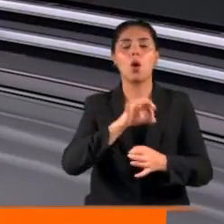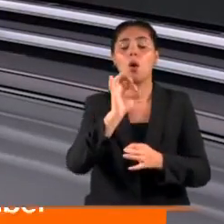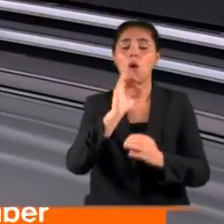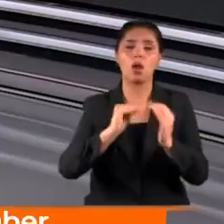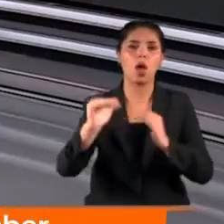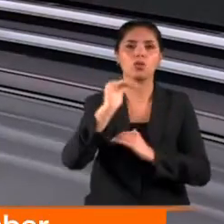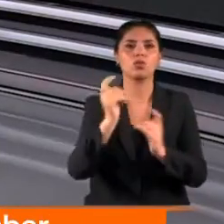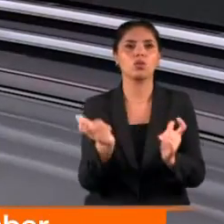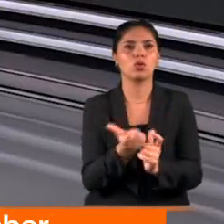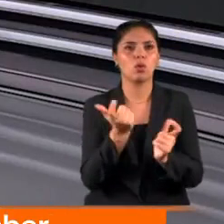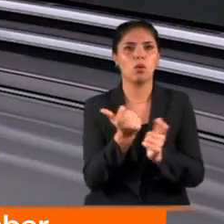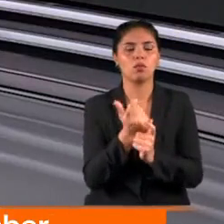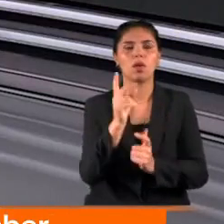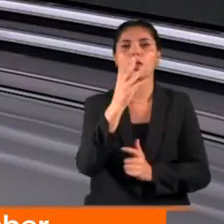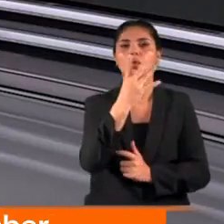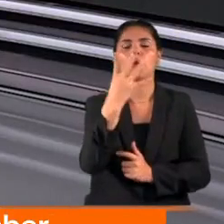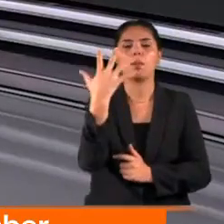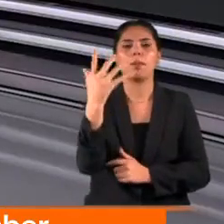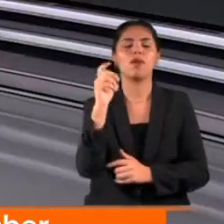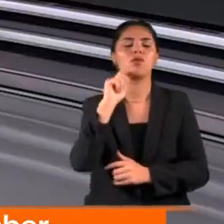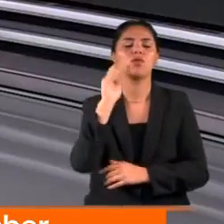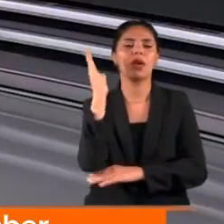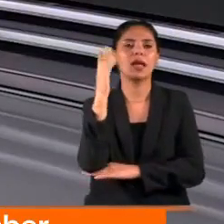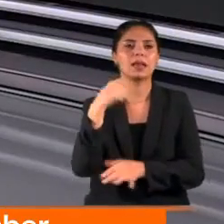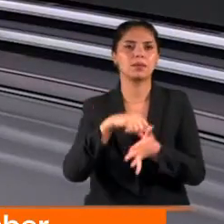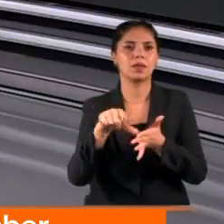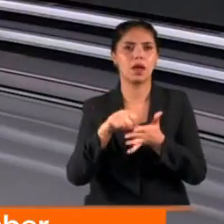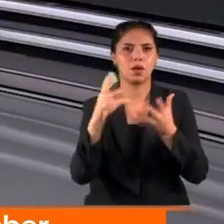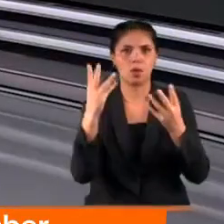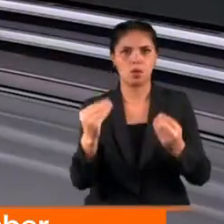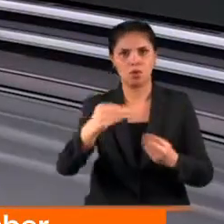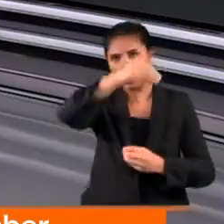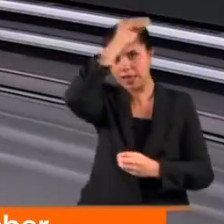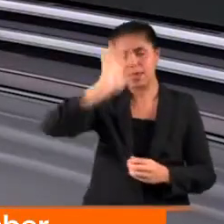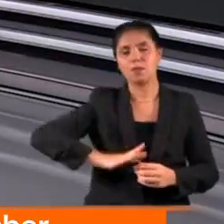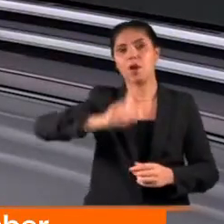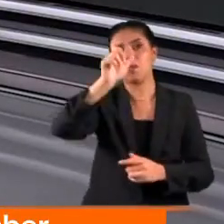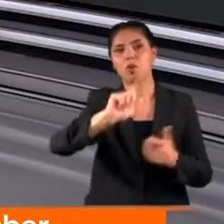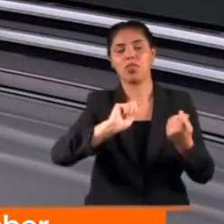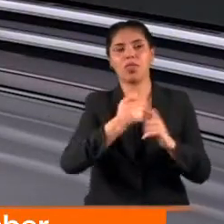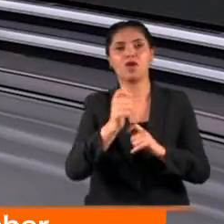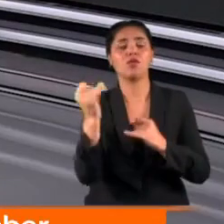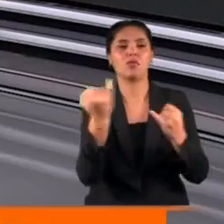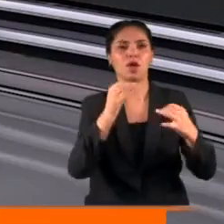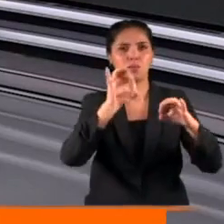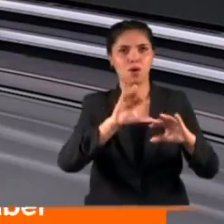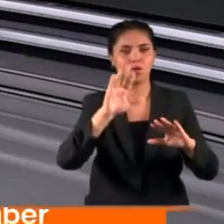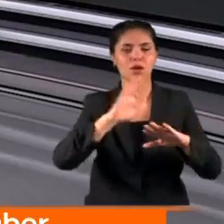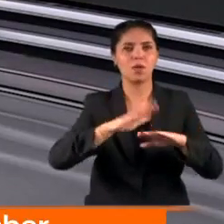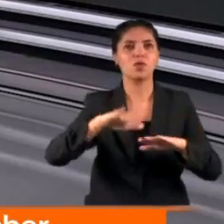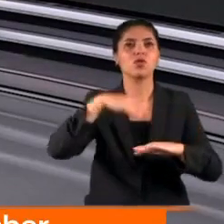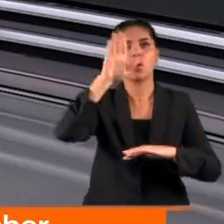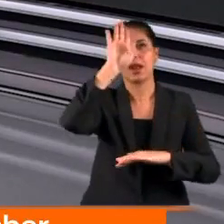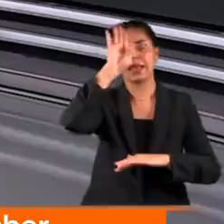Kasım tarihlerinde yapılacak. Değişim tartışması başlatıp rotayı İstanbul'a kıran Ekrem İmamoğlu ise bu kez İstanbul İl Başkanı'nı belirlemek için